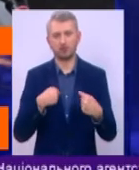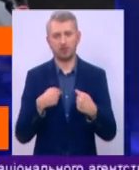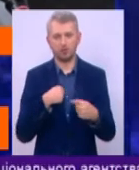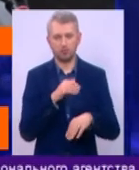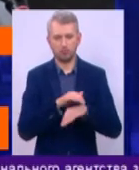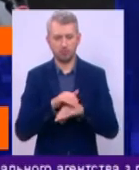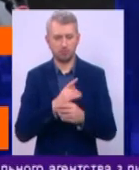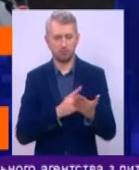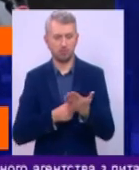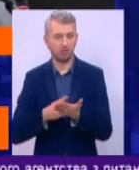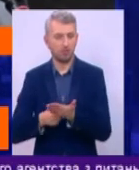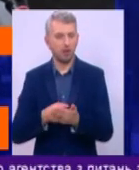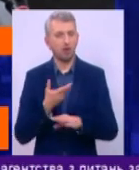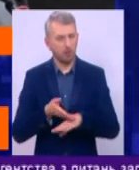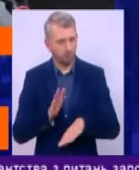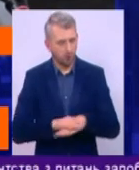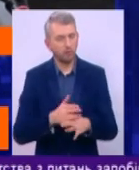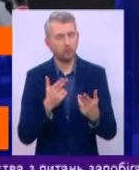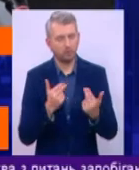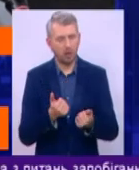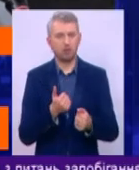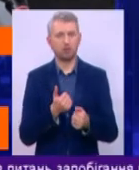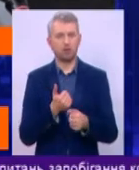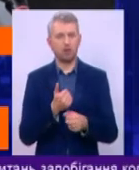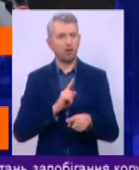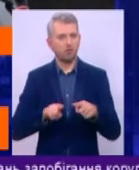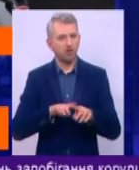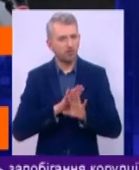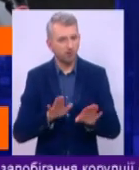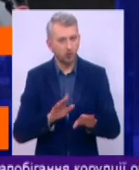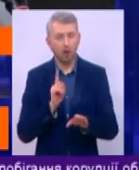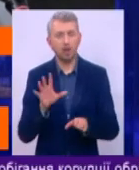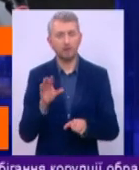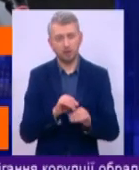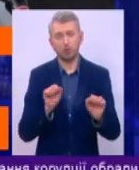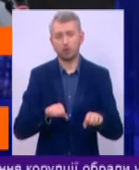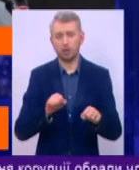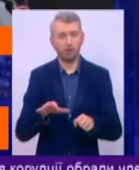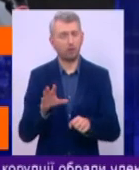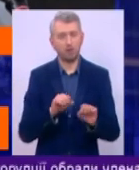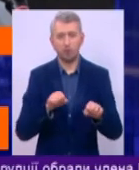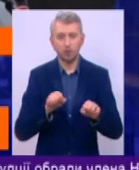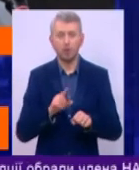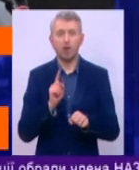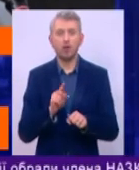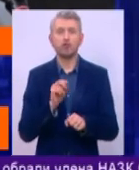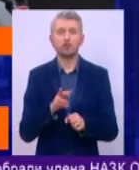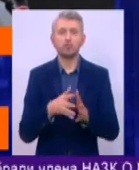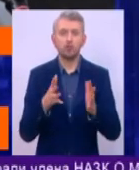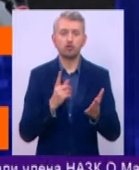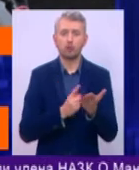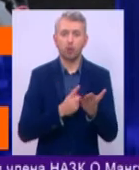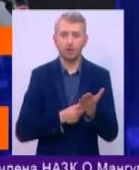можна довести. Так непросто, так не швидко, але все можливо. Все можливо, але чим більше